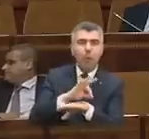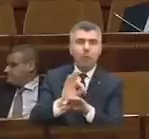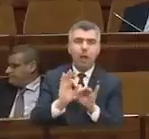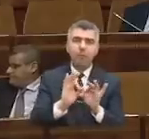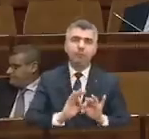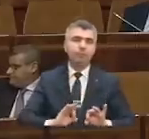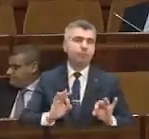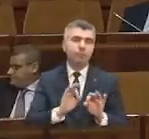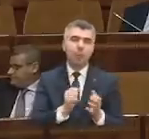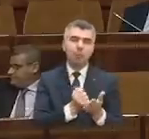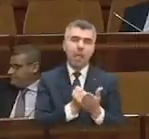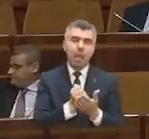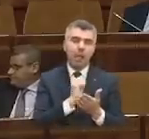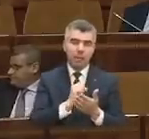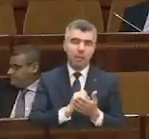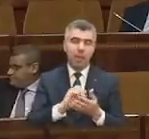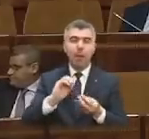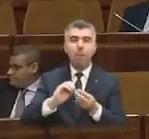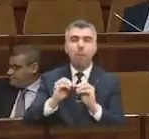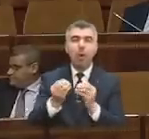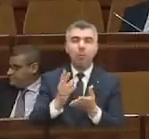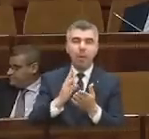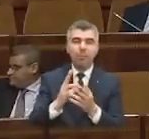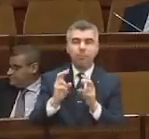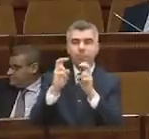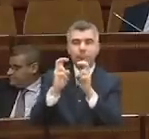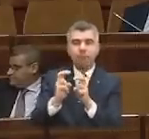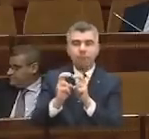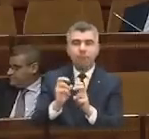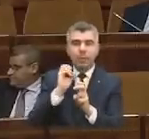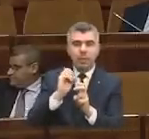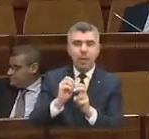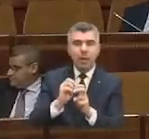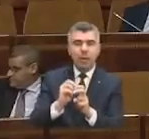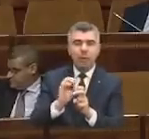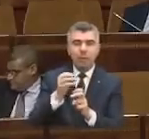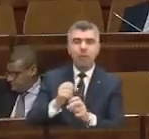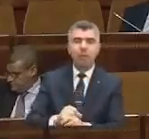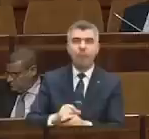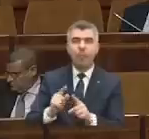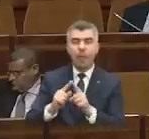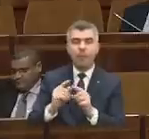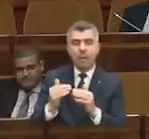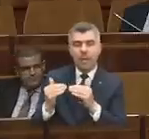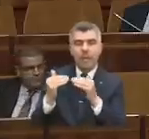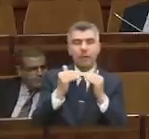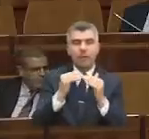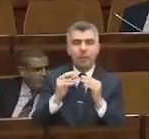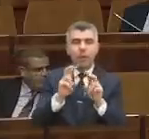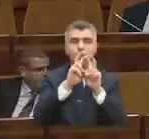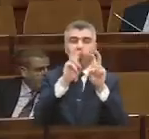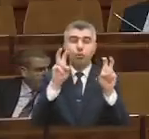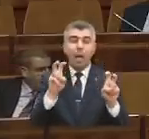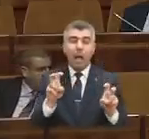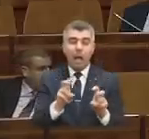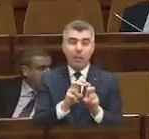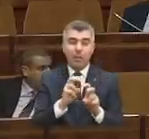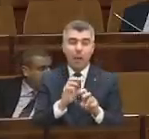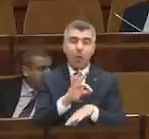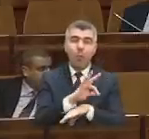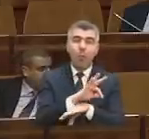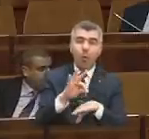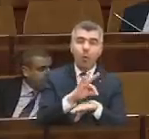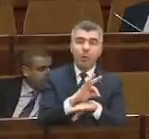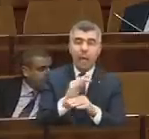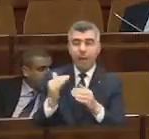الاخرى اشكاليه قله الاطر المتخصصه عدم التناسب بين الشهاده المحصل عليها والوظائف